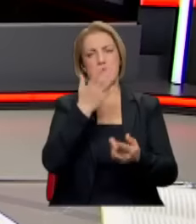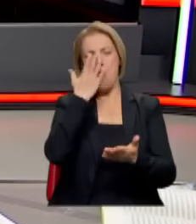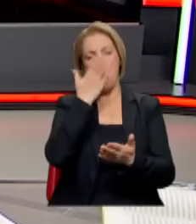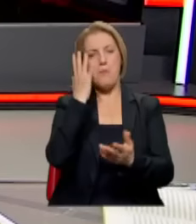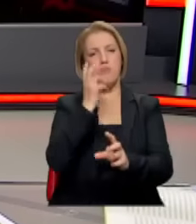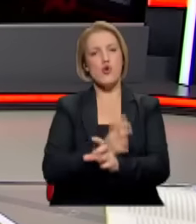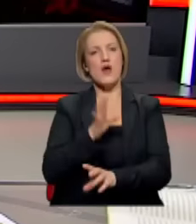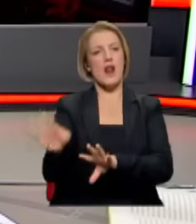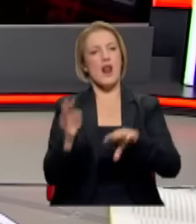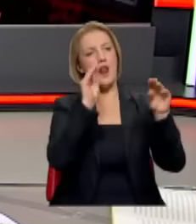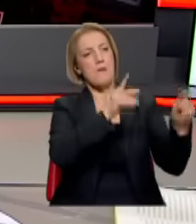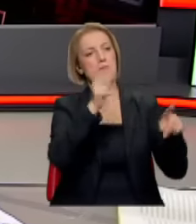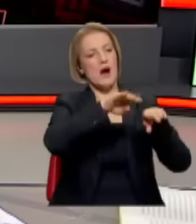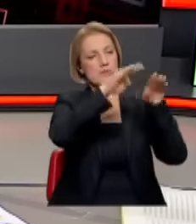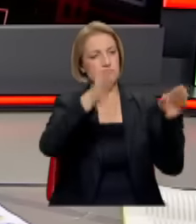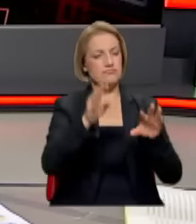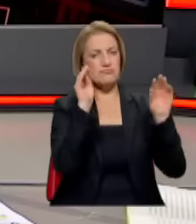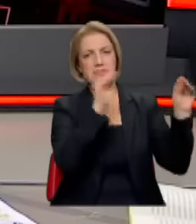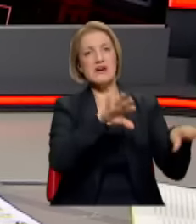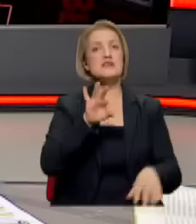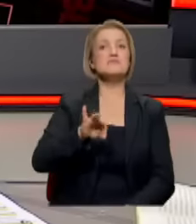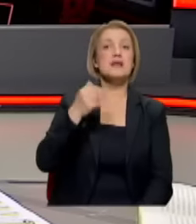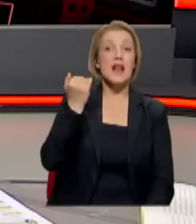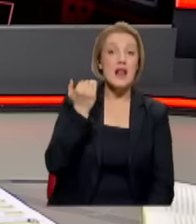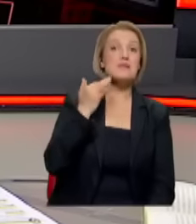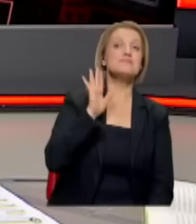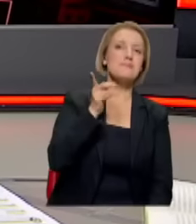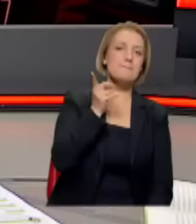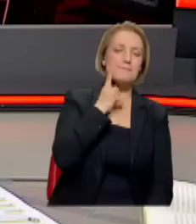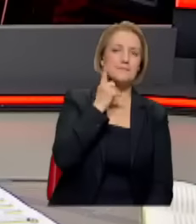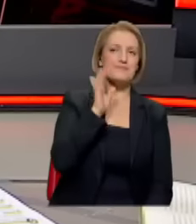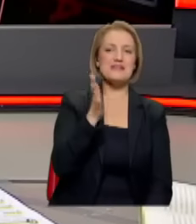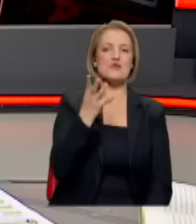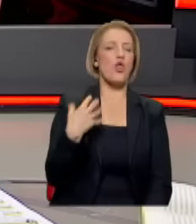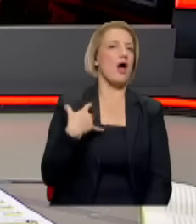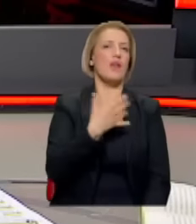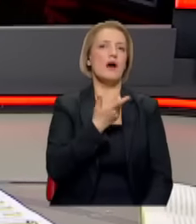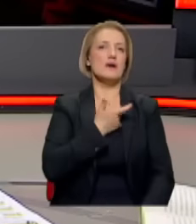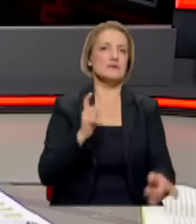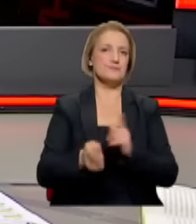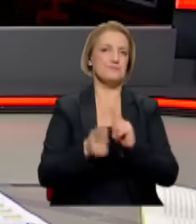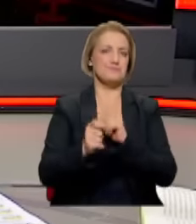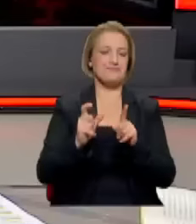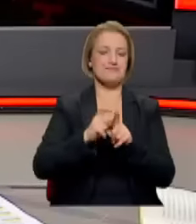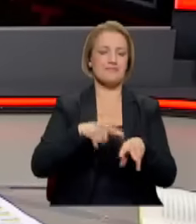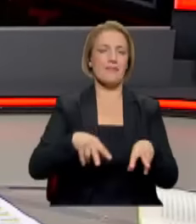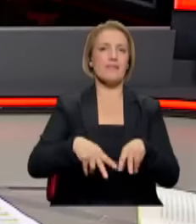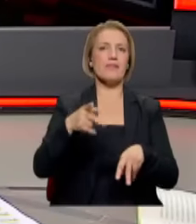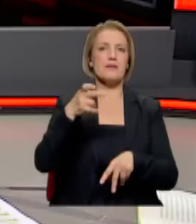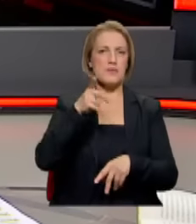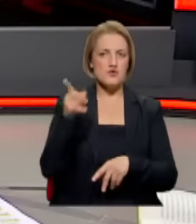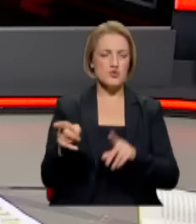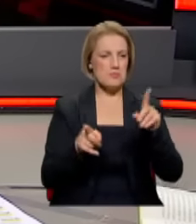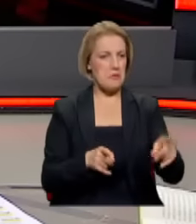öğretimi devam ettirmeye çalışıyorsunuz göreceğiz yalanladılar saa Ee peki Nasıl olacak anayasa değişikliğiyle şimdi Dem partisini şunu bunu